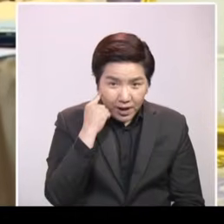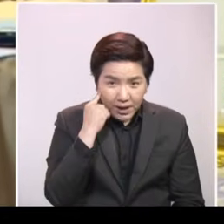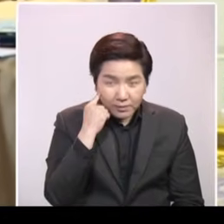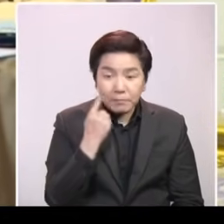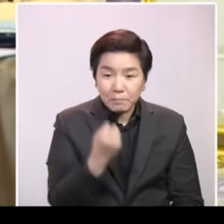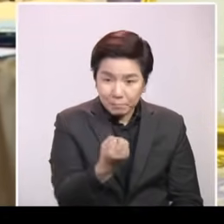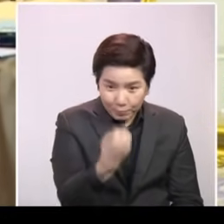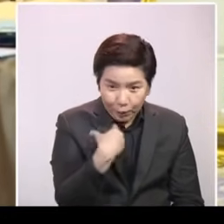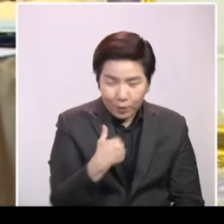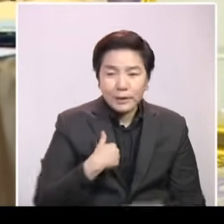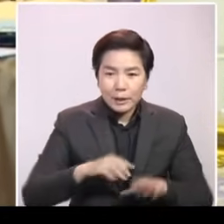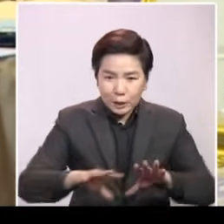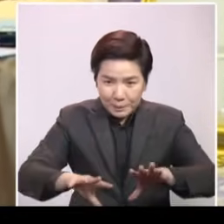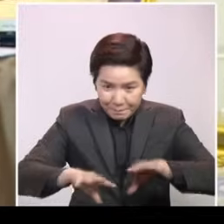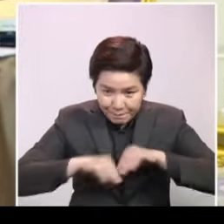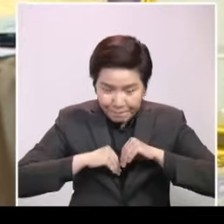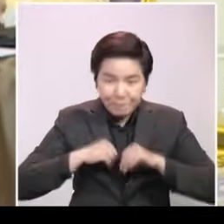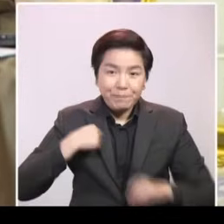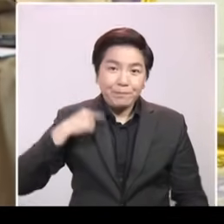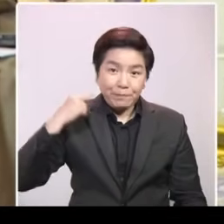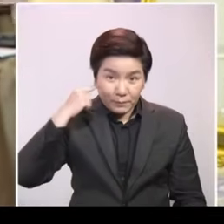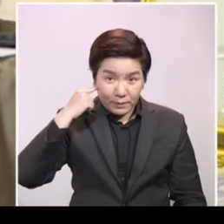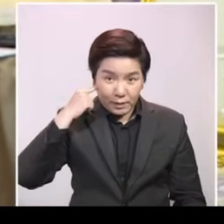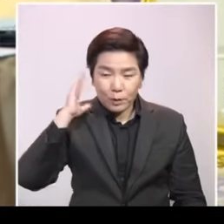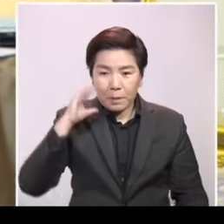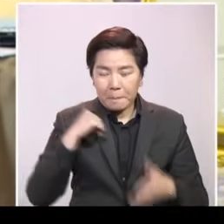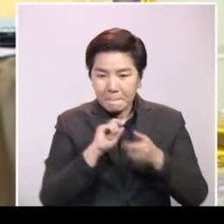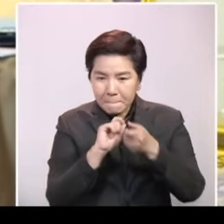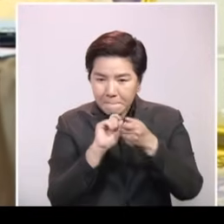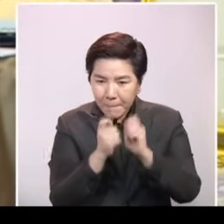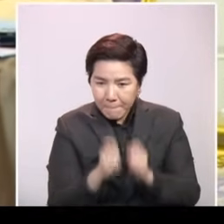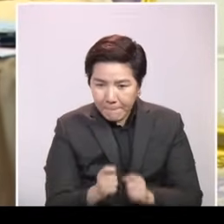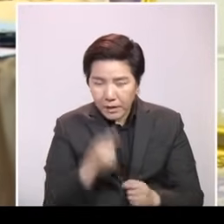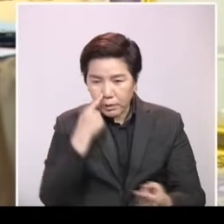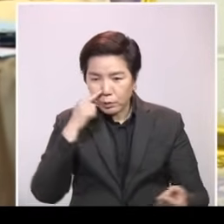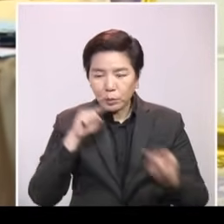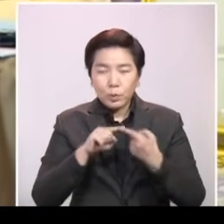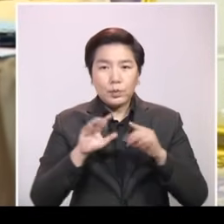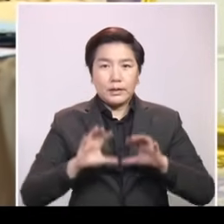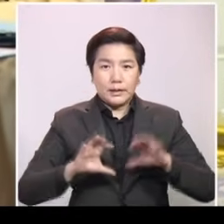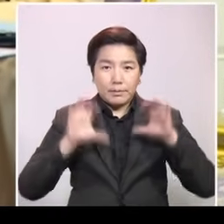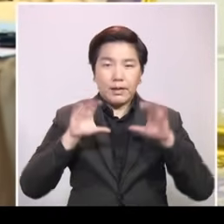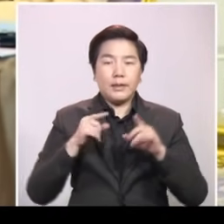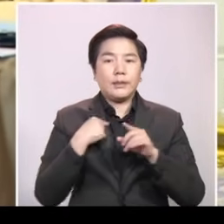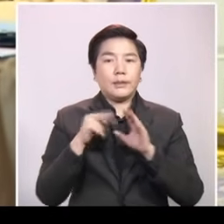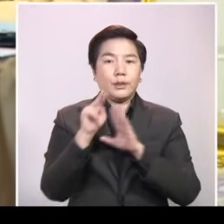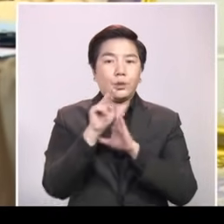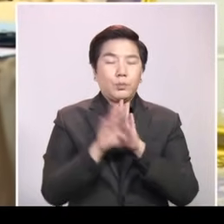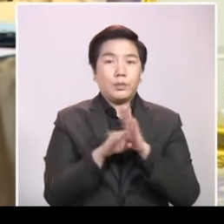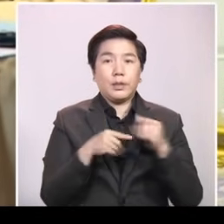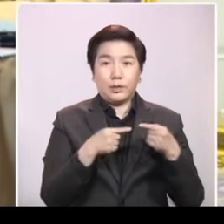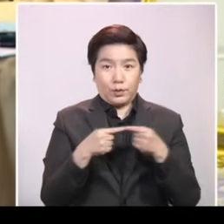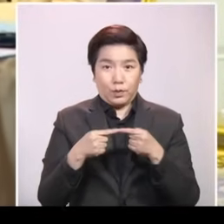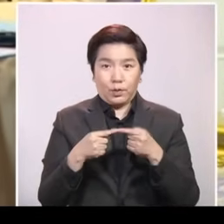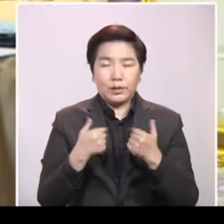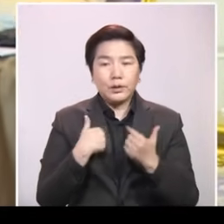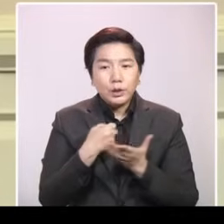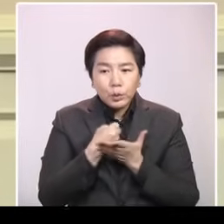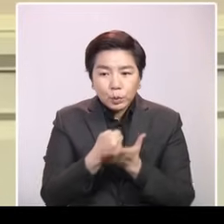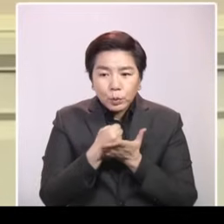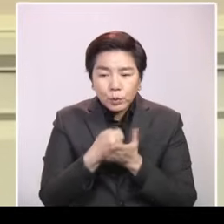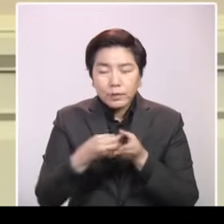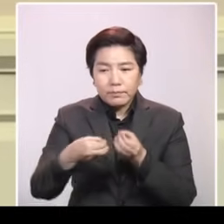ความคิดเห็นต่างๆว่ามีอะไรบ้างที่จะได้สามารถปรับให้เข้ากับรัฐบาลนโยบายรัฐบาลต่อไปนะคะอันนี้ก็ได้ช่วย